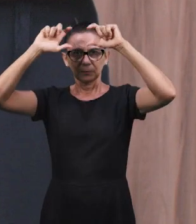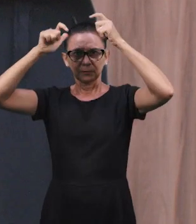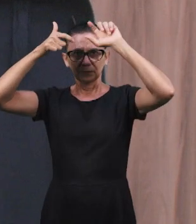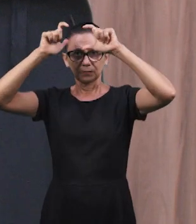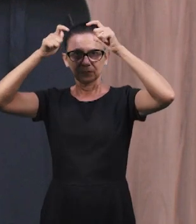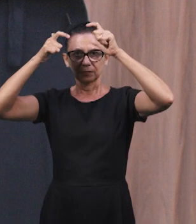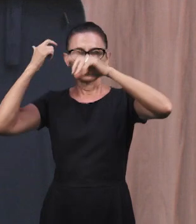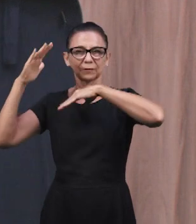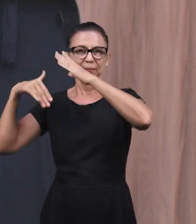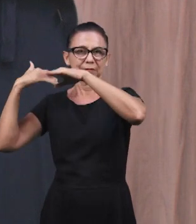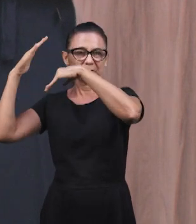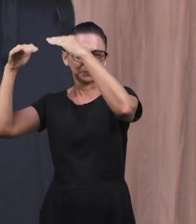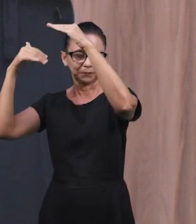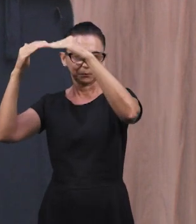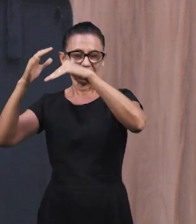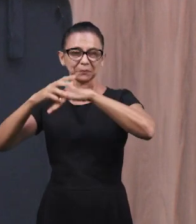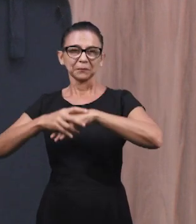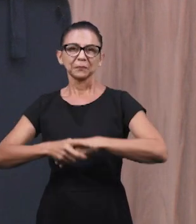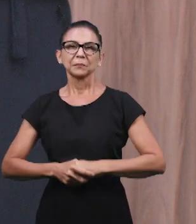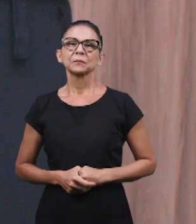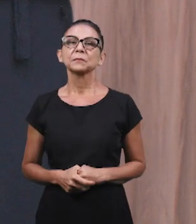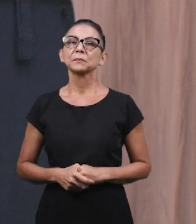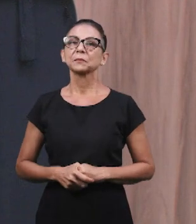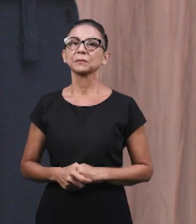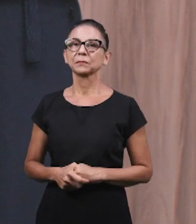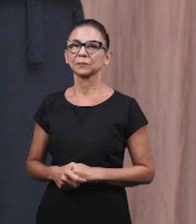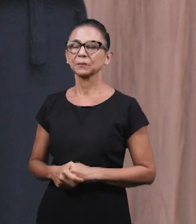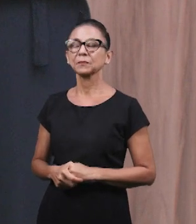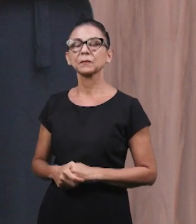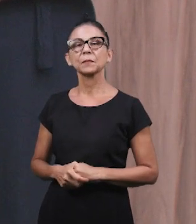et sur le trouble du